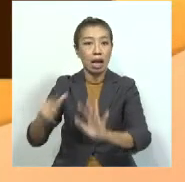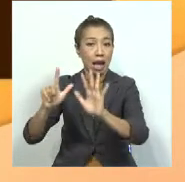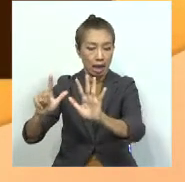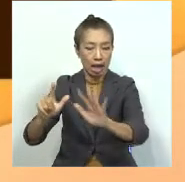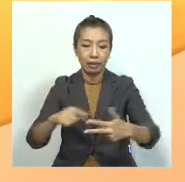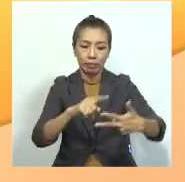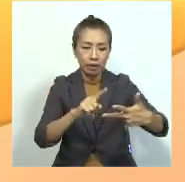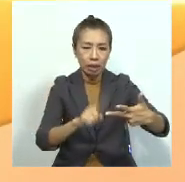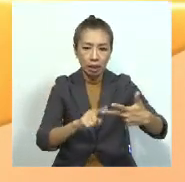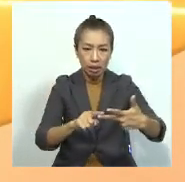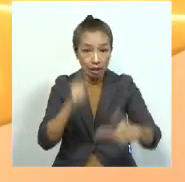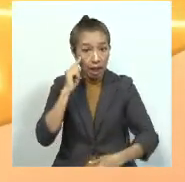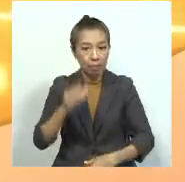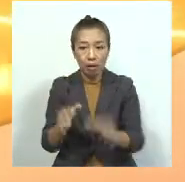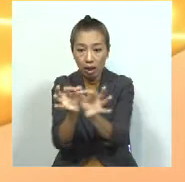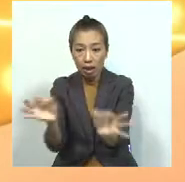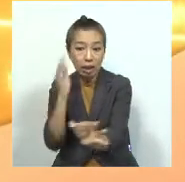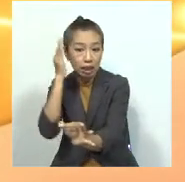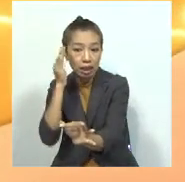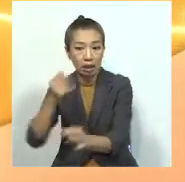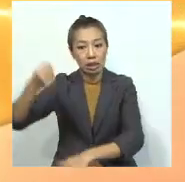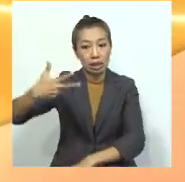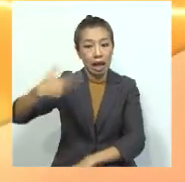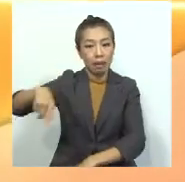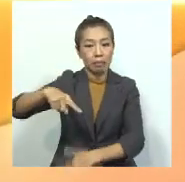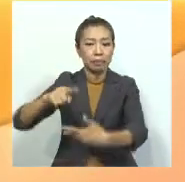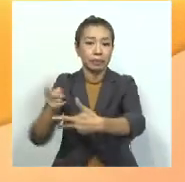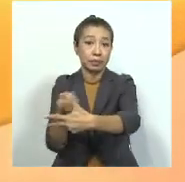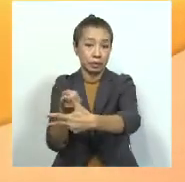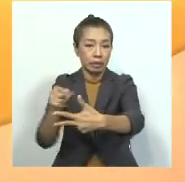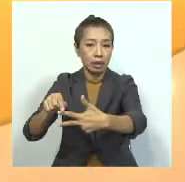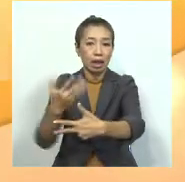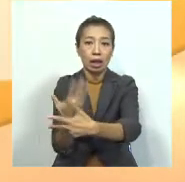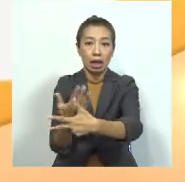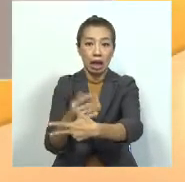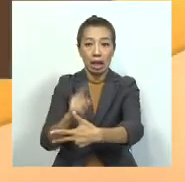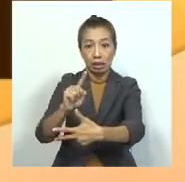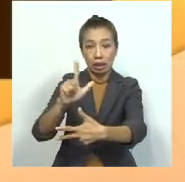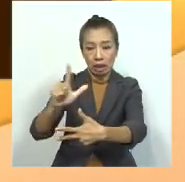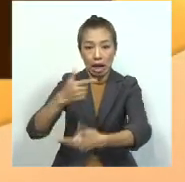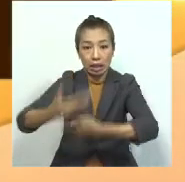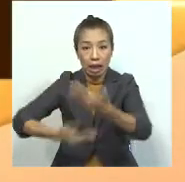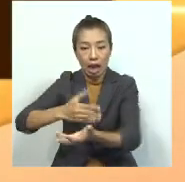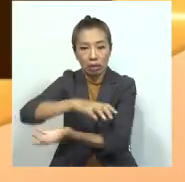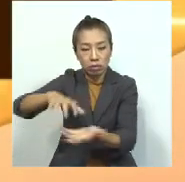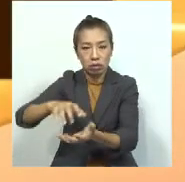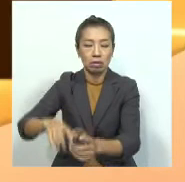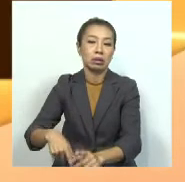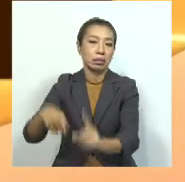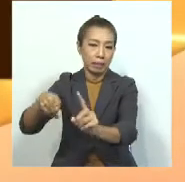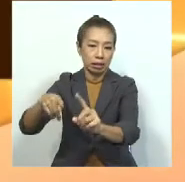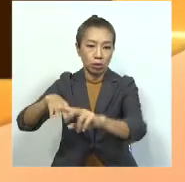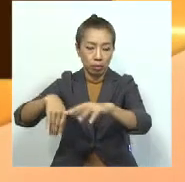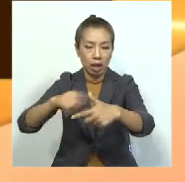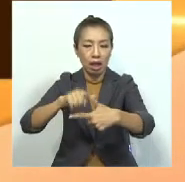ากนี้ยังมีเหรียญที่ระลึก3ประเภทได้แก่เหรียญที่ระลึกแพลตินัมจำหน่ายเหรียญละ1ล้านบาทผลิตไม่เกิน 1,000 เหรียญเหรียญที่